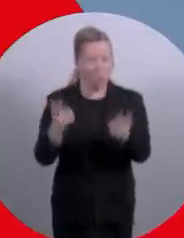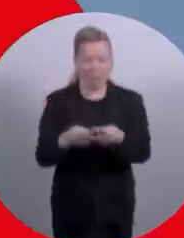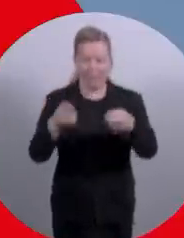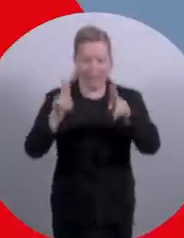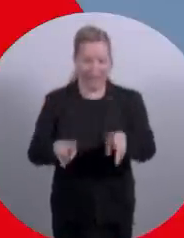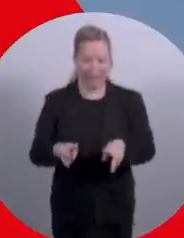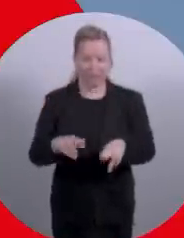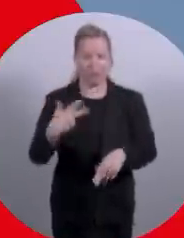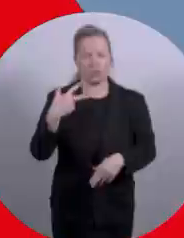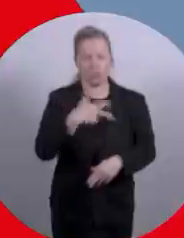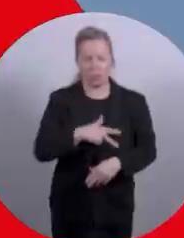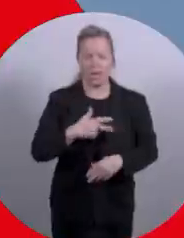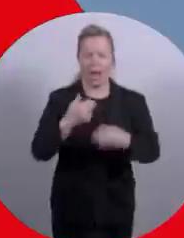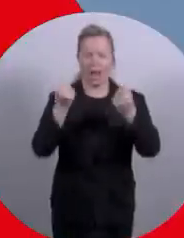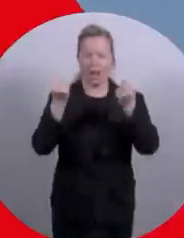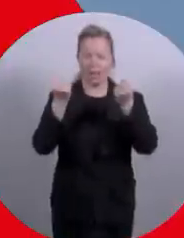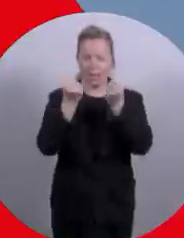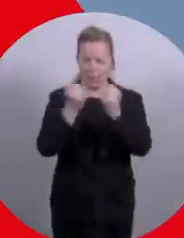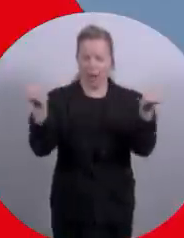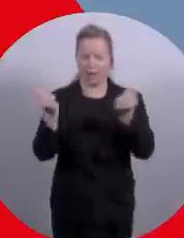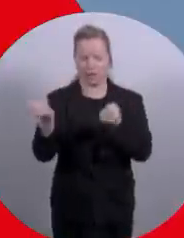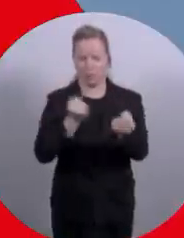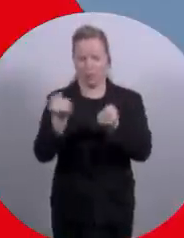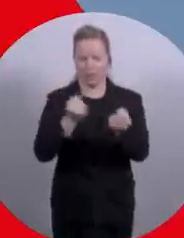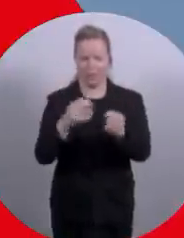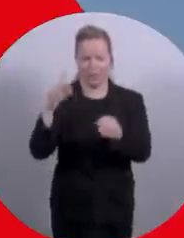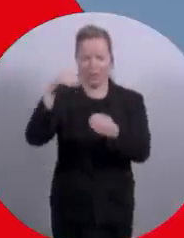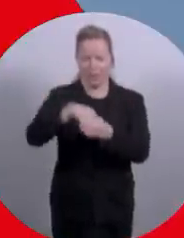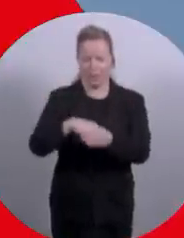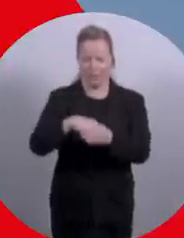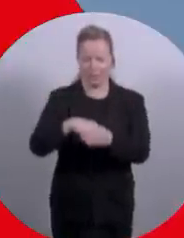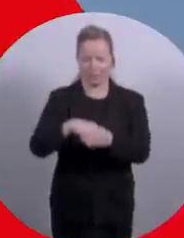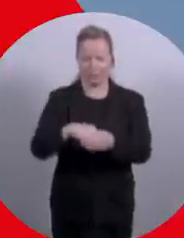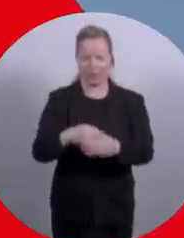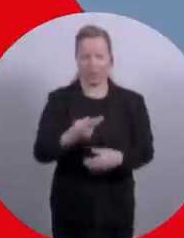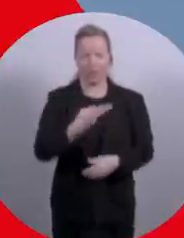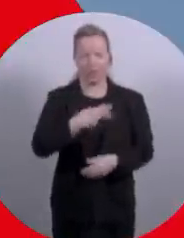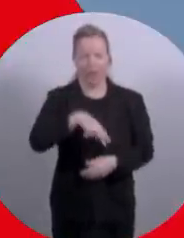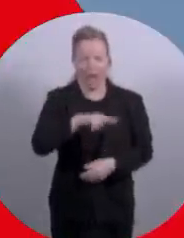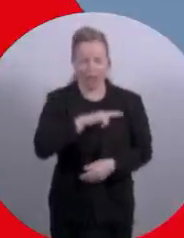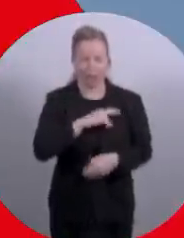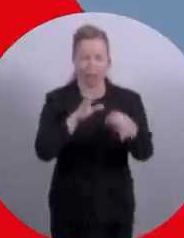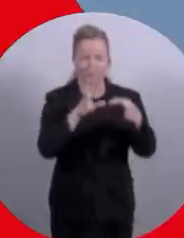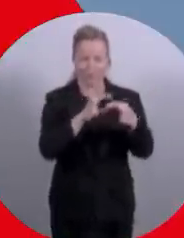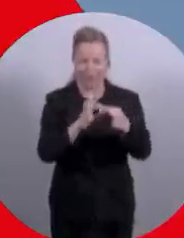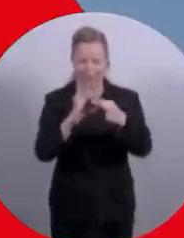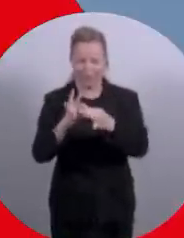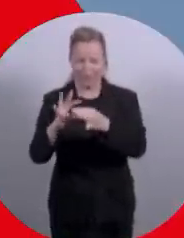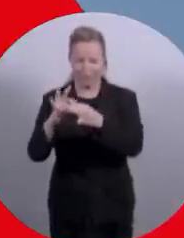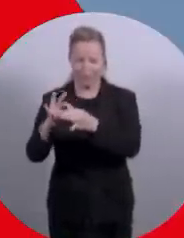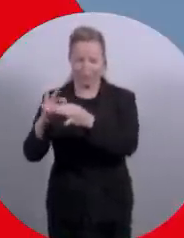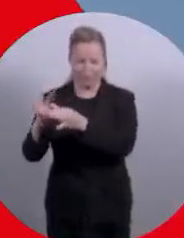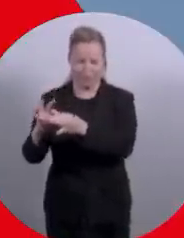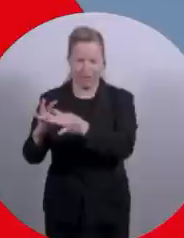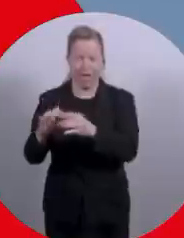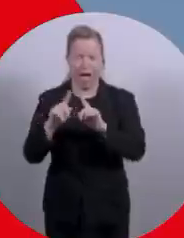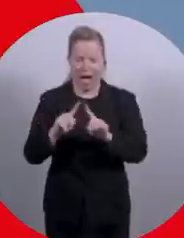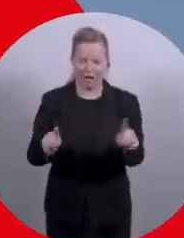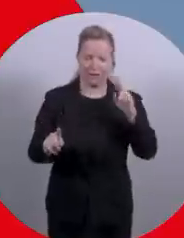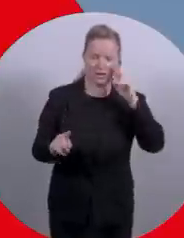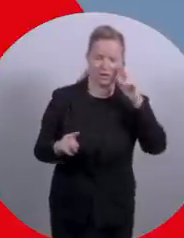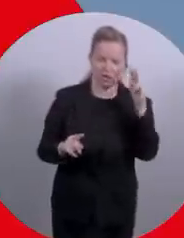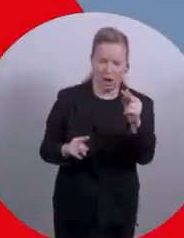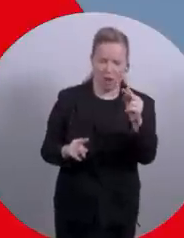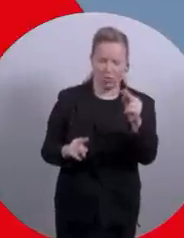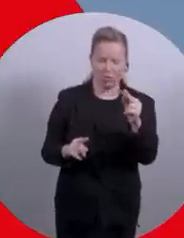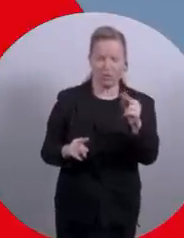sozialdemokratische Politik die da drinnen steckt weil wir jetzt verantwortungsketten uns nicht nur ganz anders vertrauen sondern ist der Kern